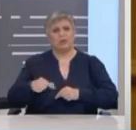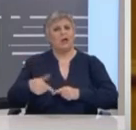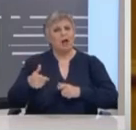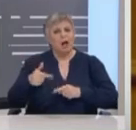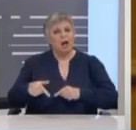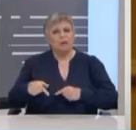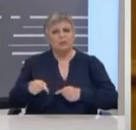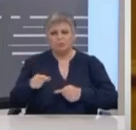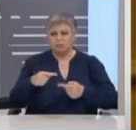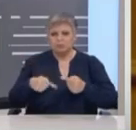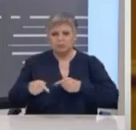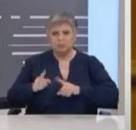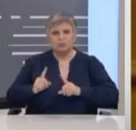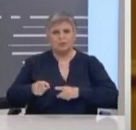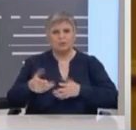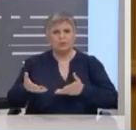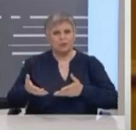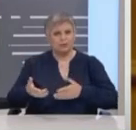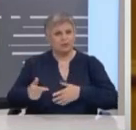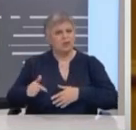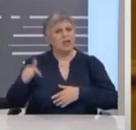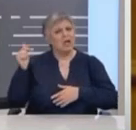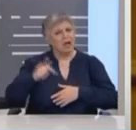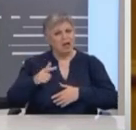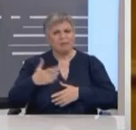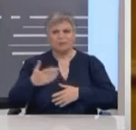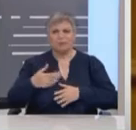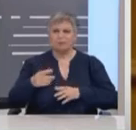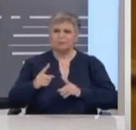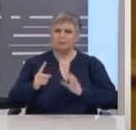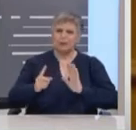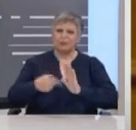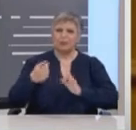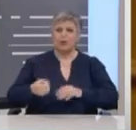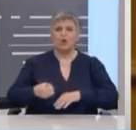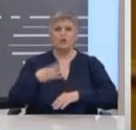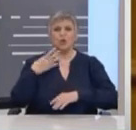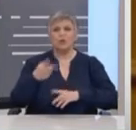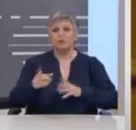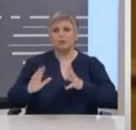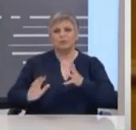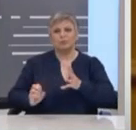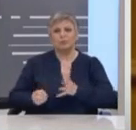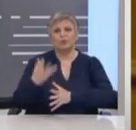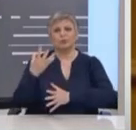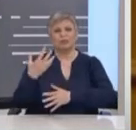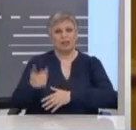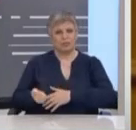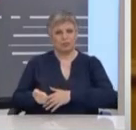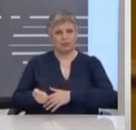συνεννόησης που καμιά φορά είναι και πιο προωθημένες από τις δικές μας, εναπόκειται το τελικό βάρος της λήψης των κρίσιμων